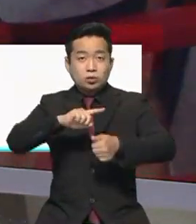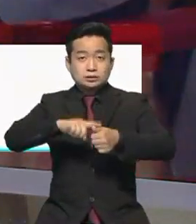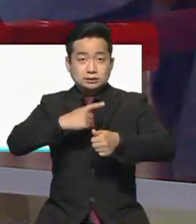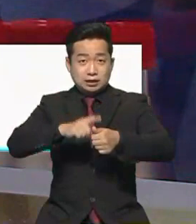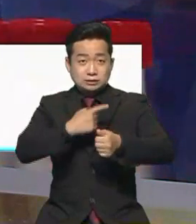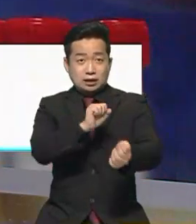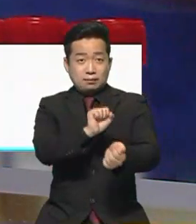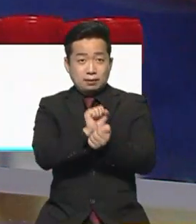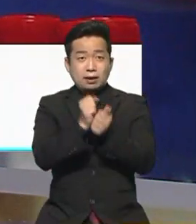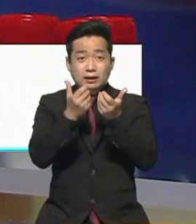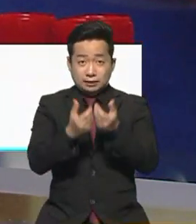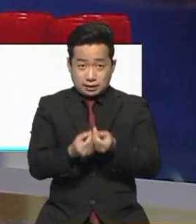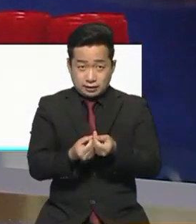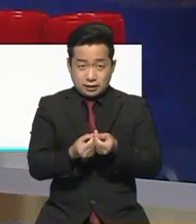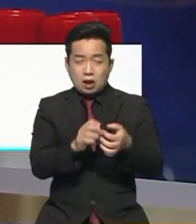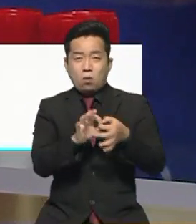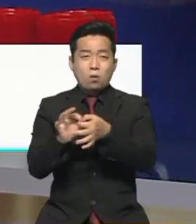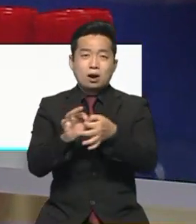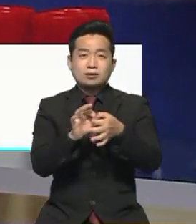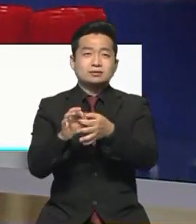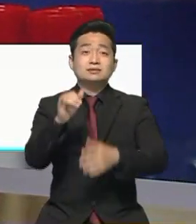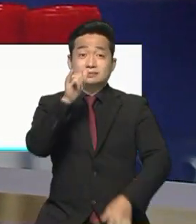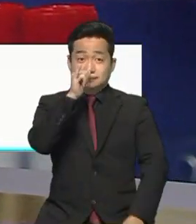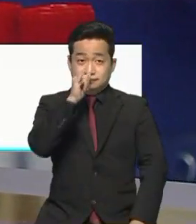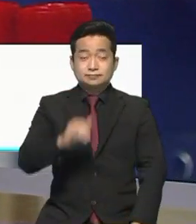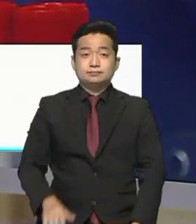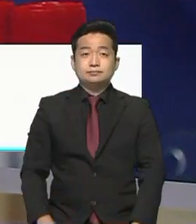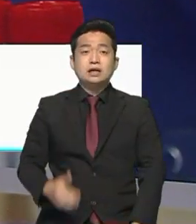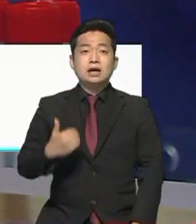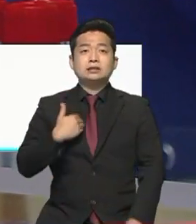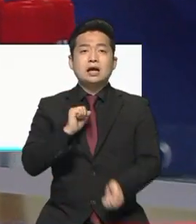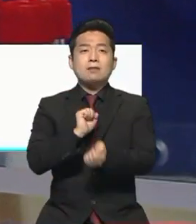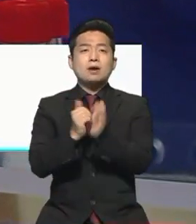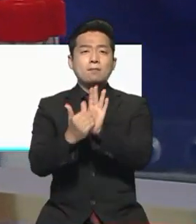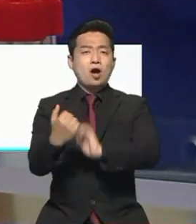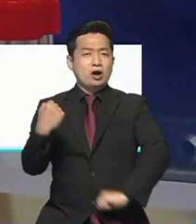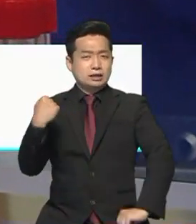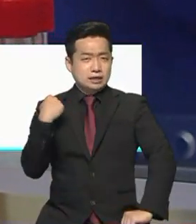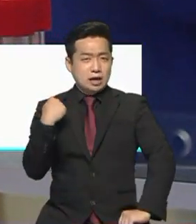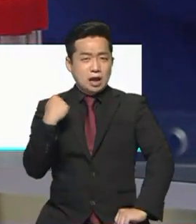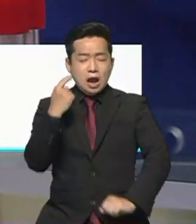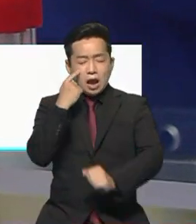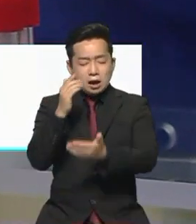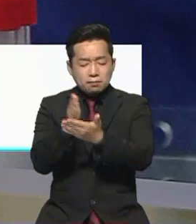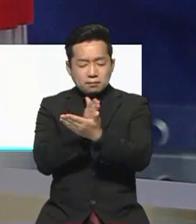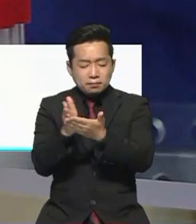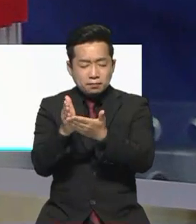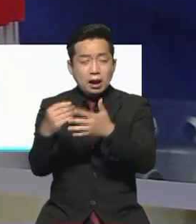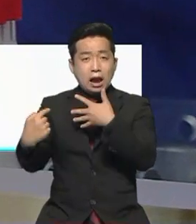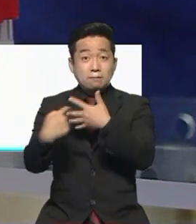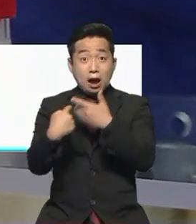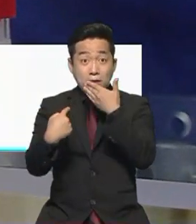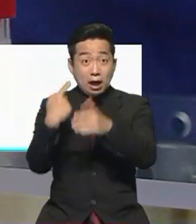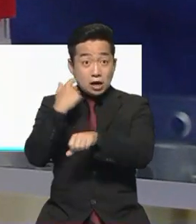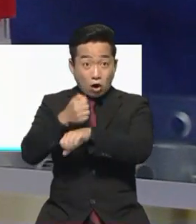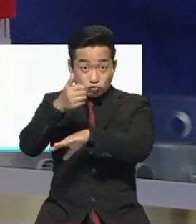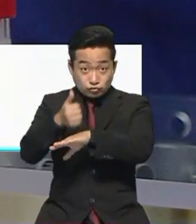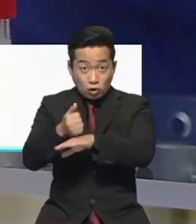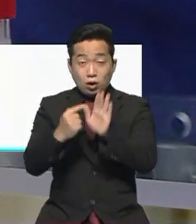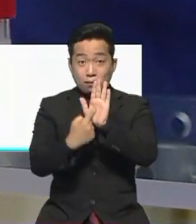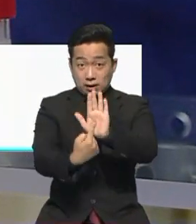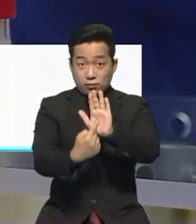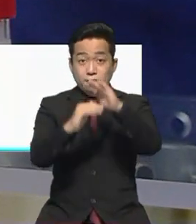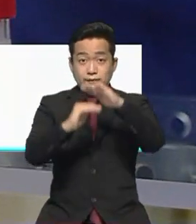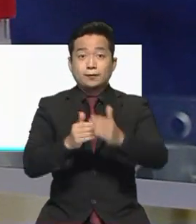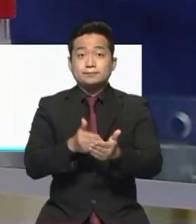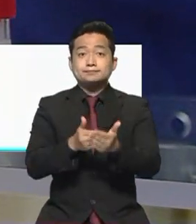자연적으로 감염된 경우도 영향을 미치기 때문인데요. 내 면역력은 어느 정도인지 파악할 수 있는 연구 결과가 최근